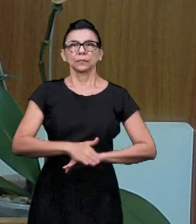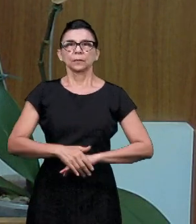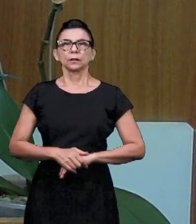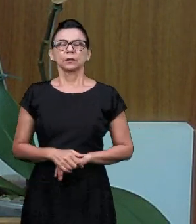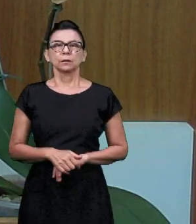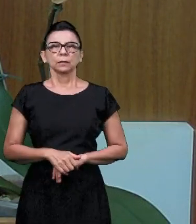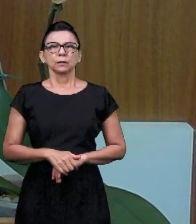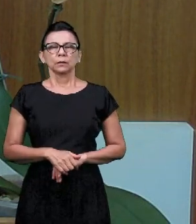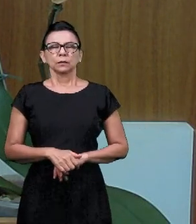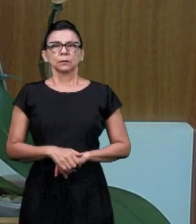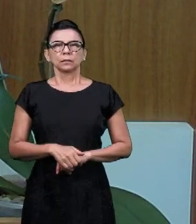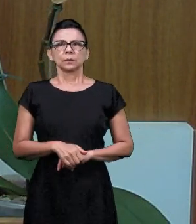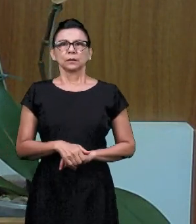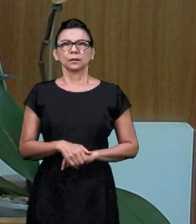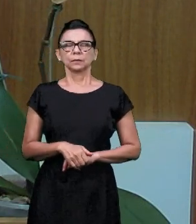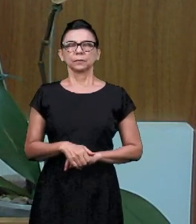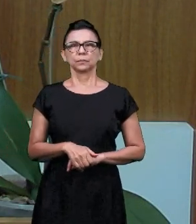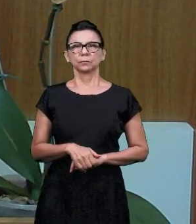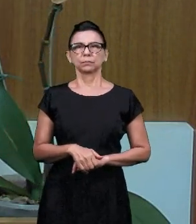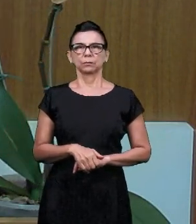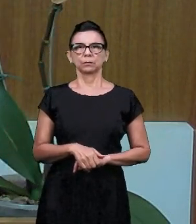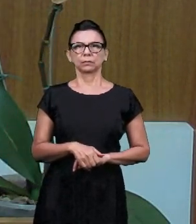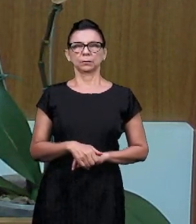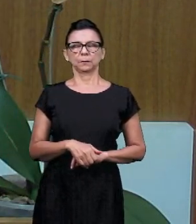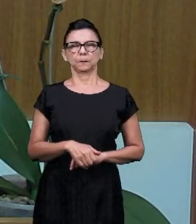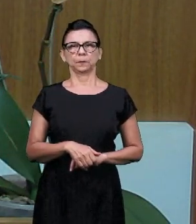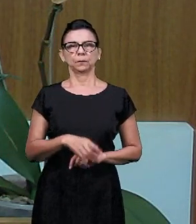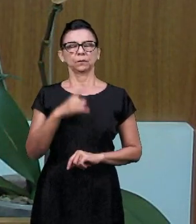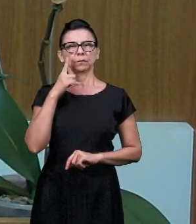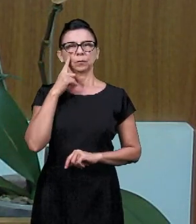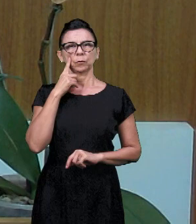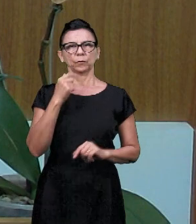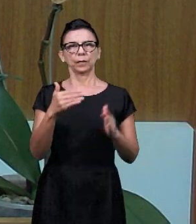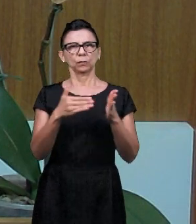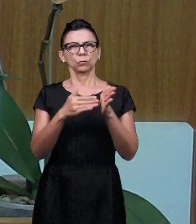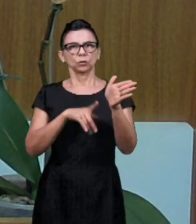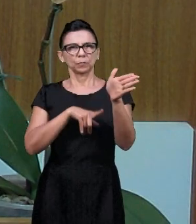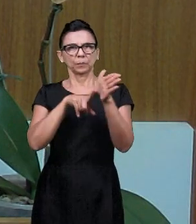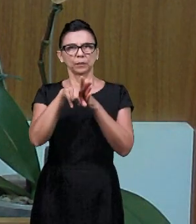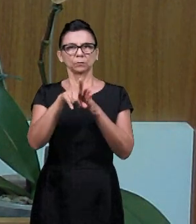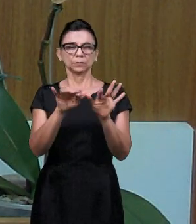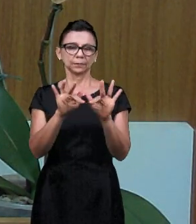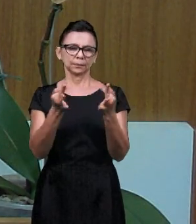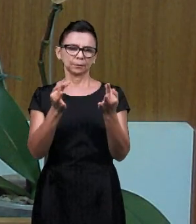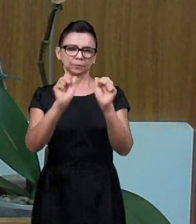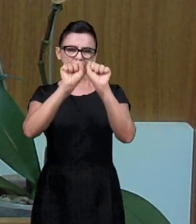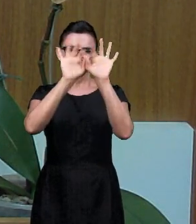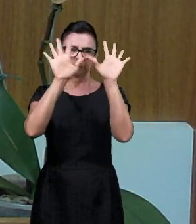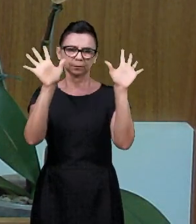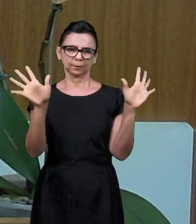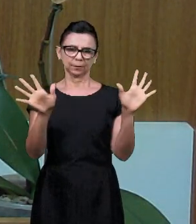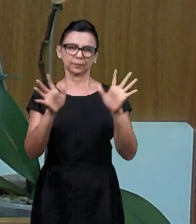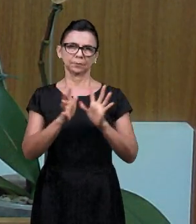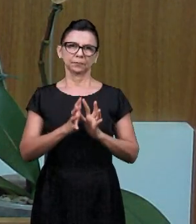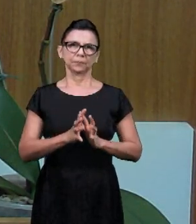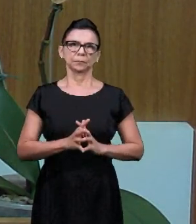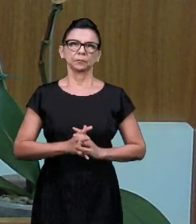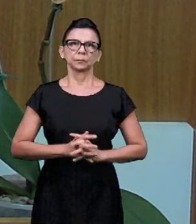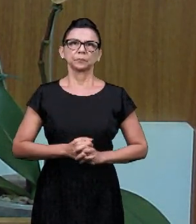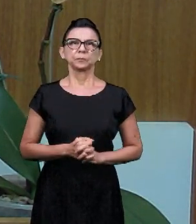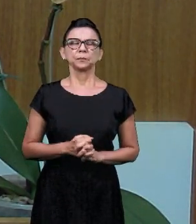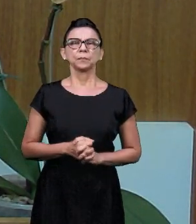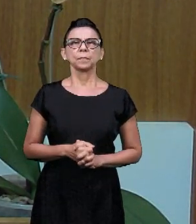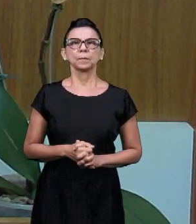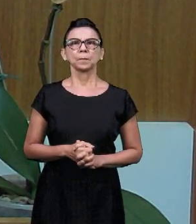mais la dernière question était simple et claire. Quel a été le grand problème de Sardes, la difficulté